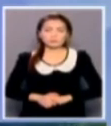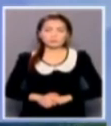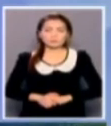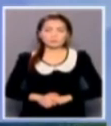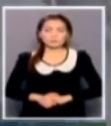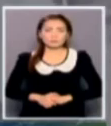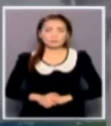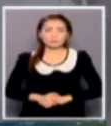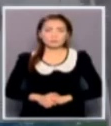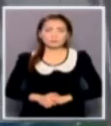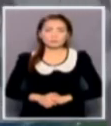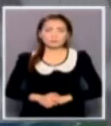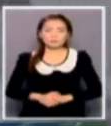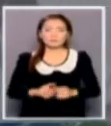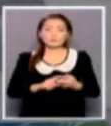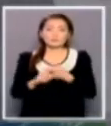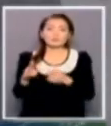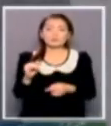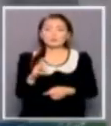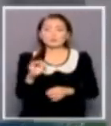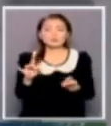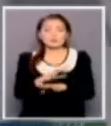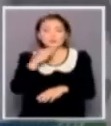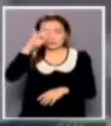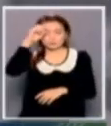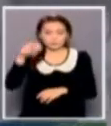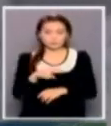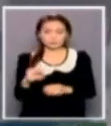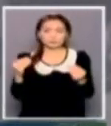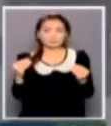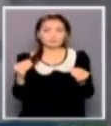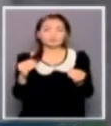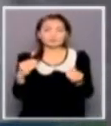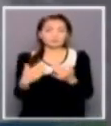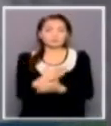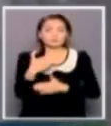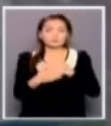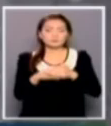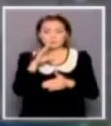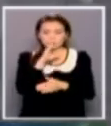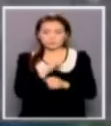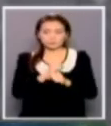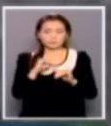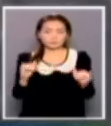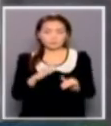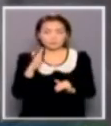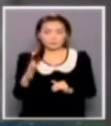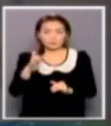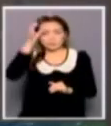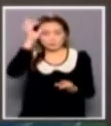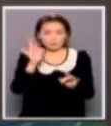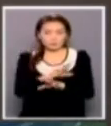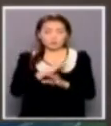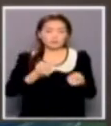айып отырамын үстелге». Тұтастай алғанда Жұмекен жырлары қазақ әдебиетінің алтын қорына тың жаңалықтар әкеліп қосқаны сөзсіз. Ақын